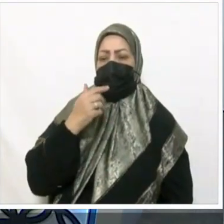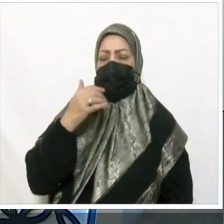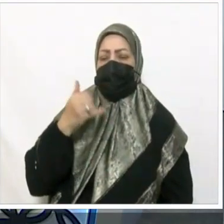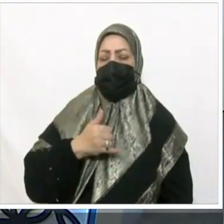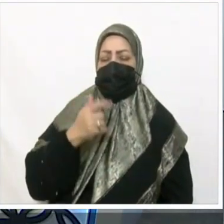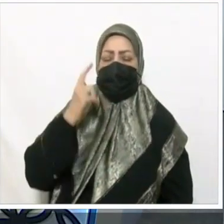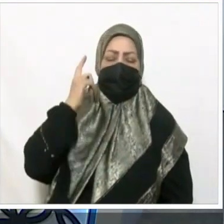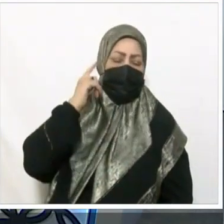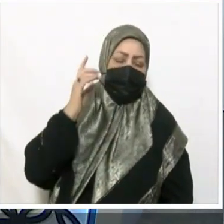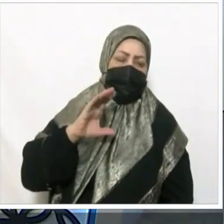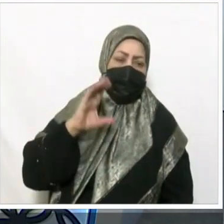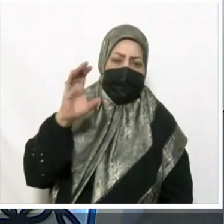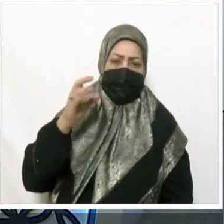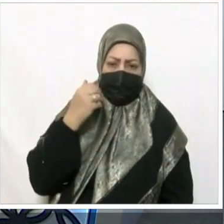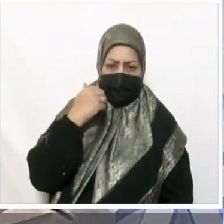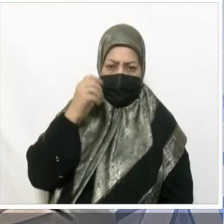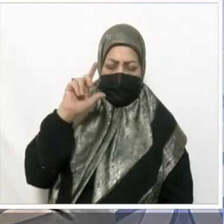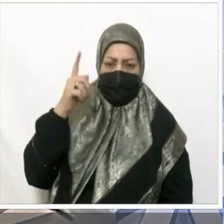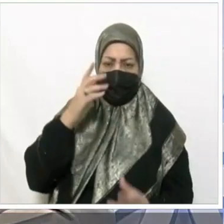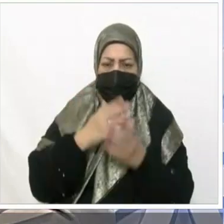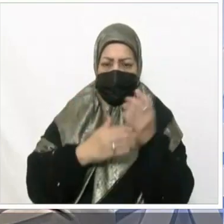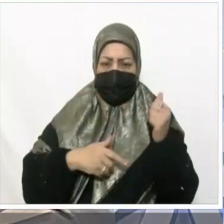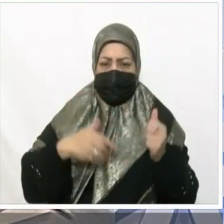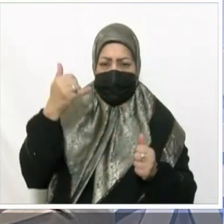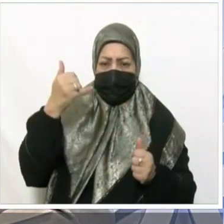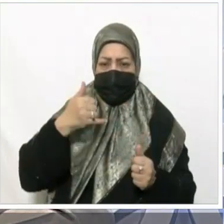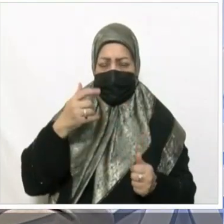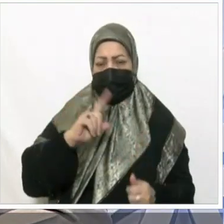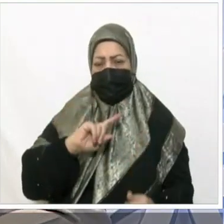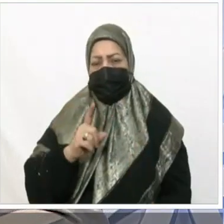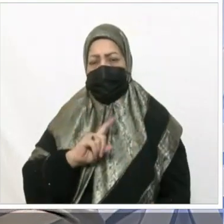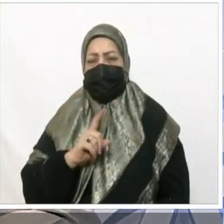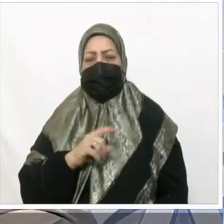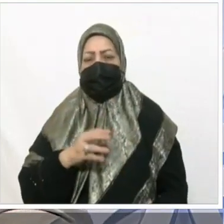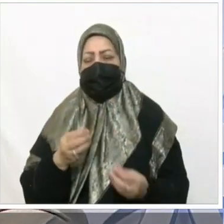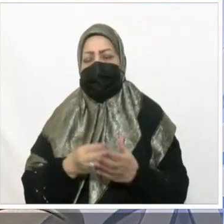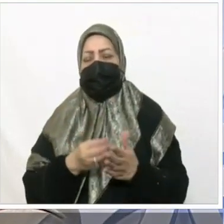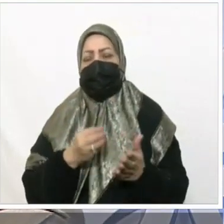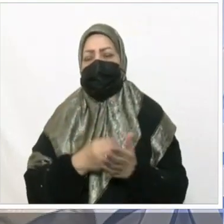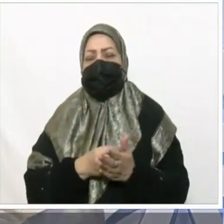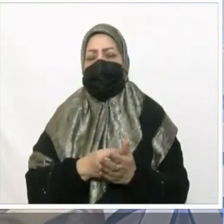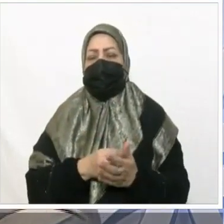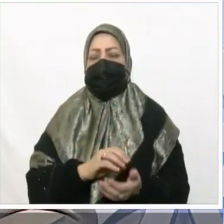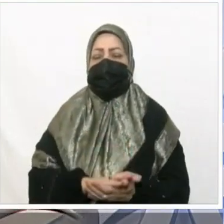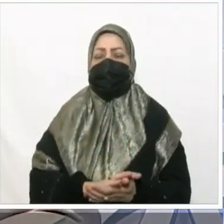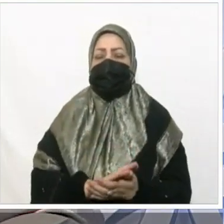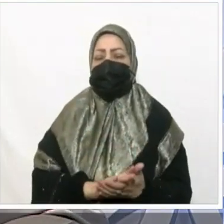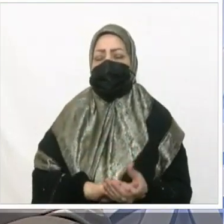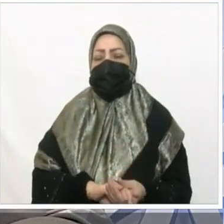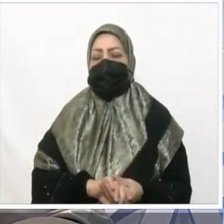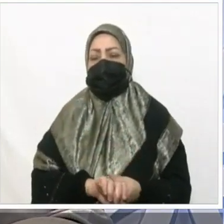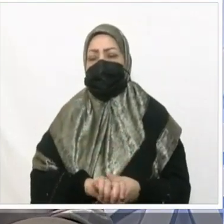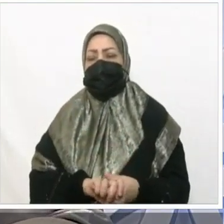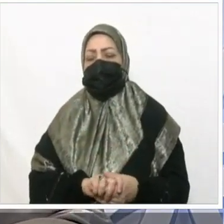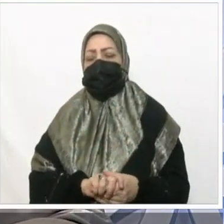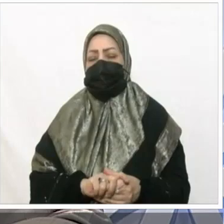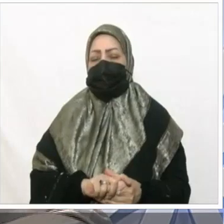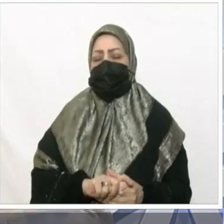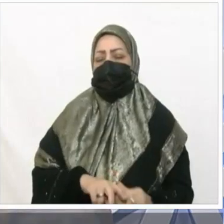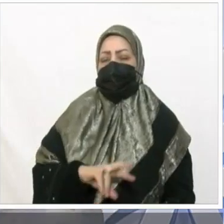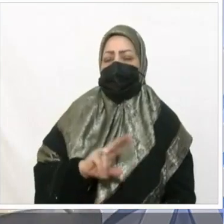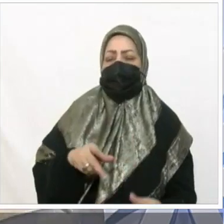الله وبياك، حياة طيبة أستاذ الشيخ، ربي يبارك فيك ويجزاك ميزان حسناتك. وإياكم يا سيدي وإياكم جميعا إن شاء